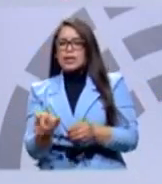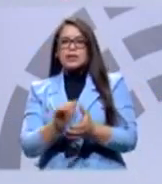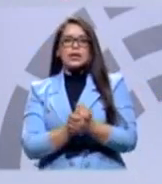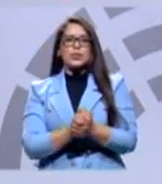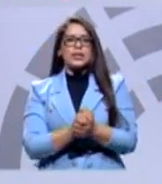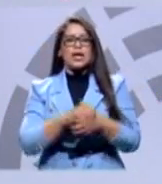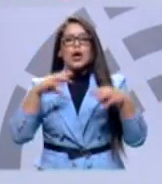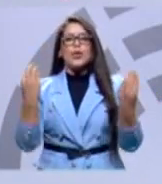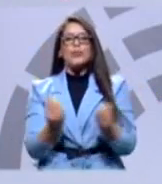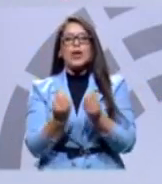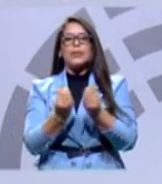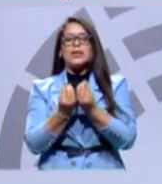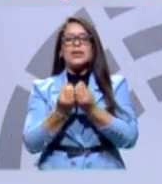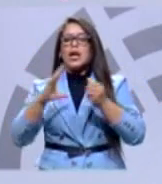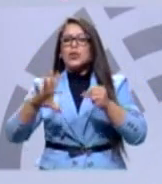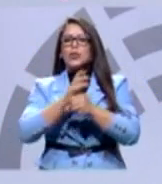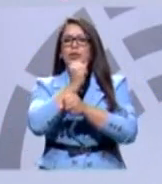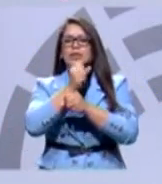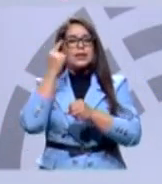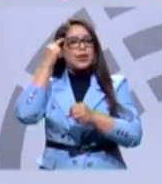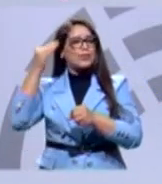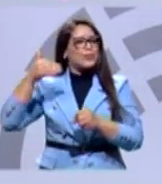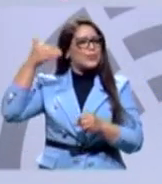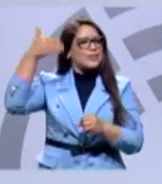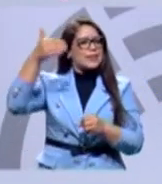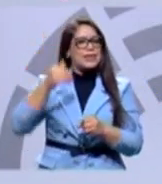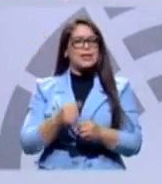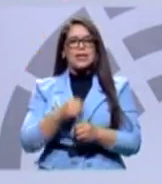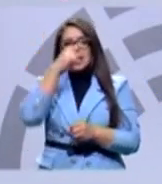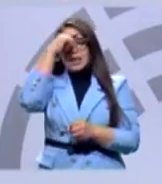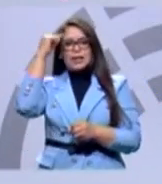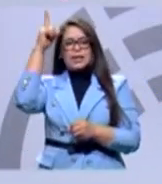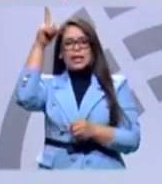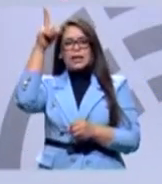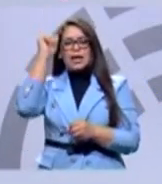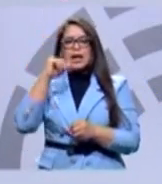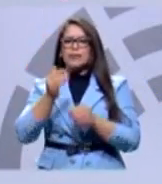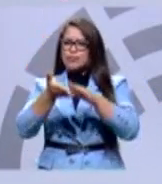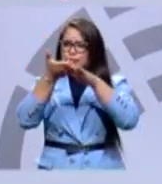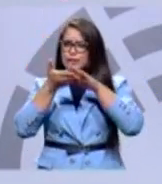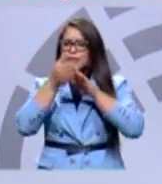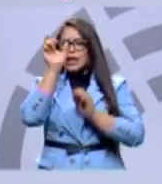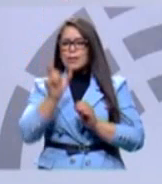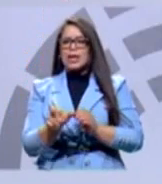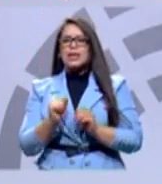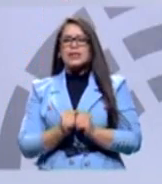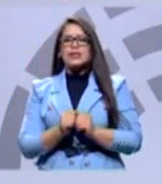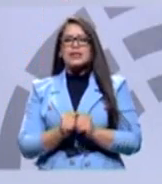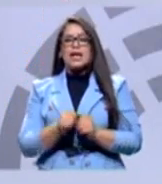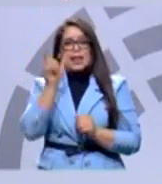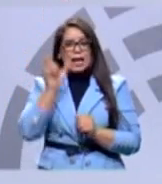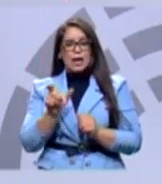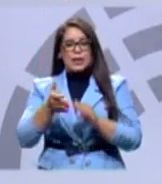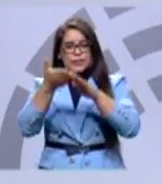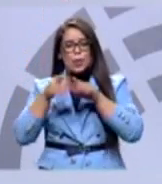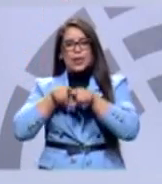بكر مع بعضنا نحقق اليه ان الله في عون العبد ما دام العبد في عون اخيه